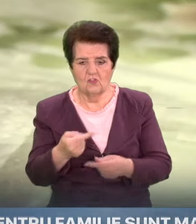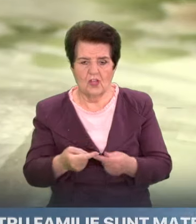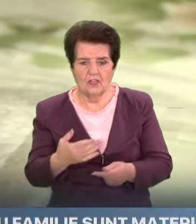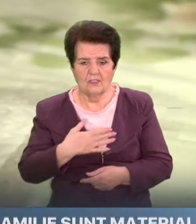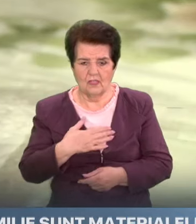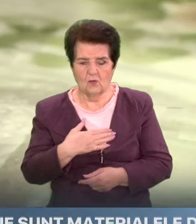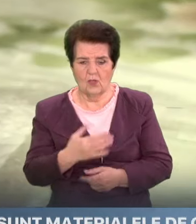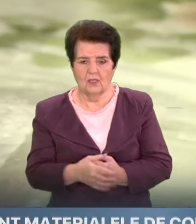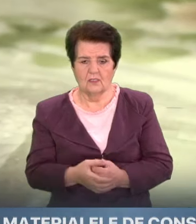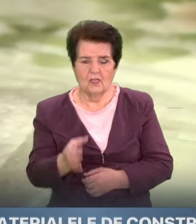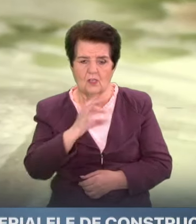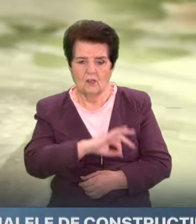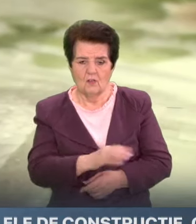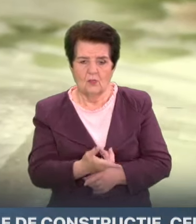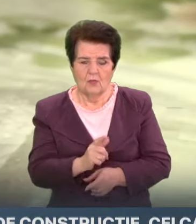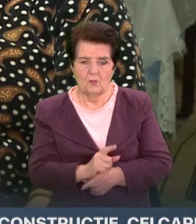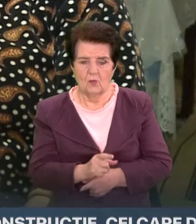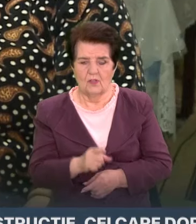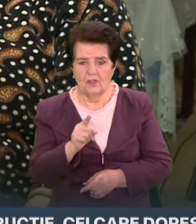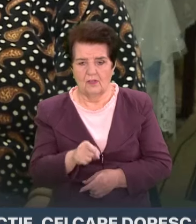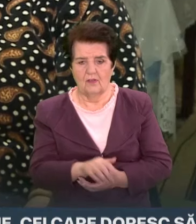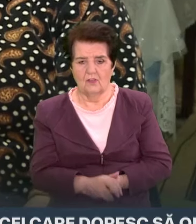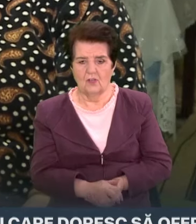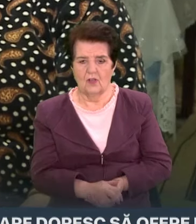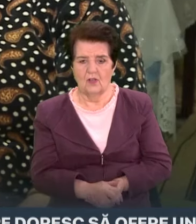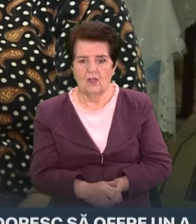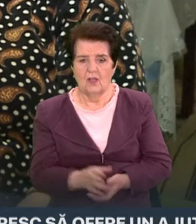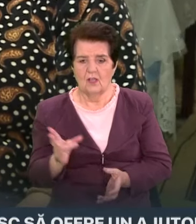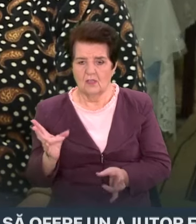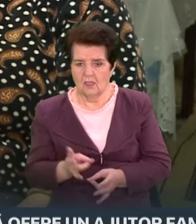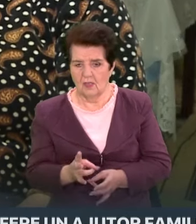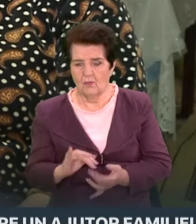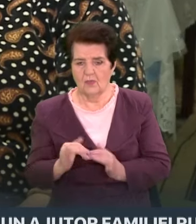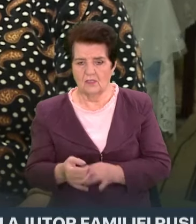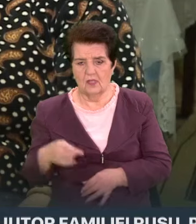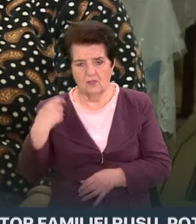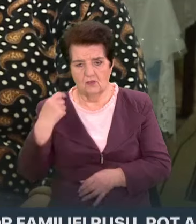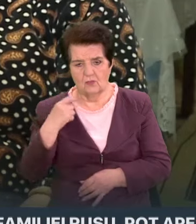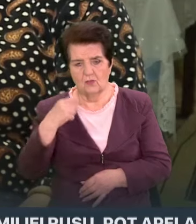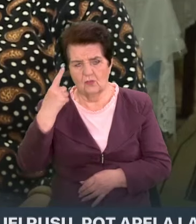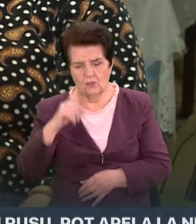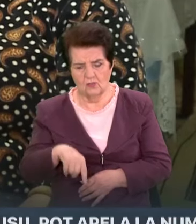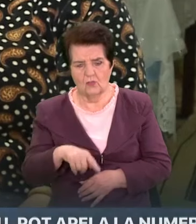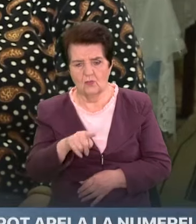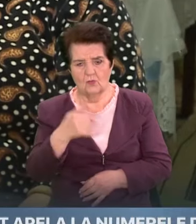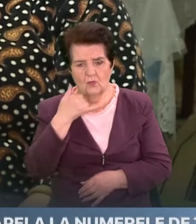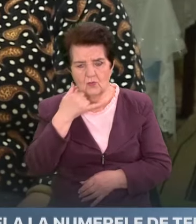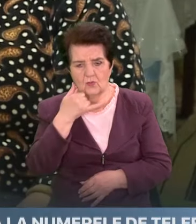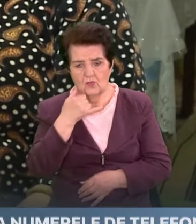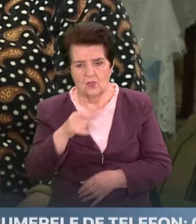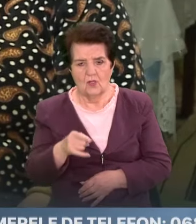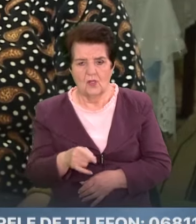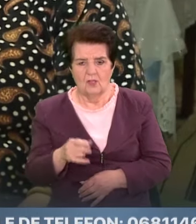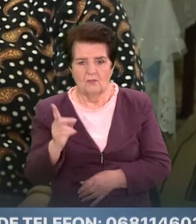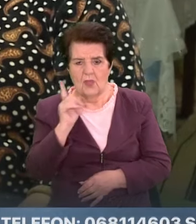noastră s-a folosit mai mult de fix. Vă spun, când am disonat la cineva în sat, eu știu numărul pe fix. Pe